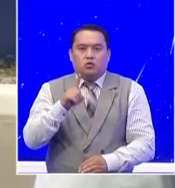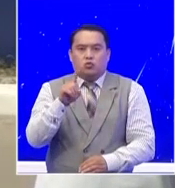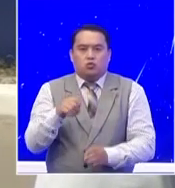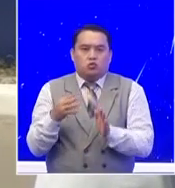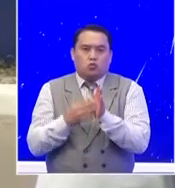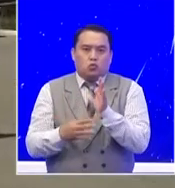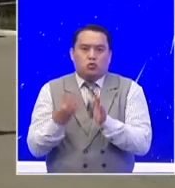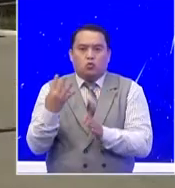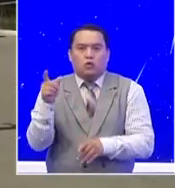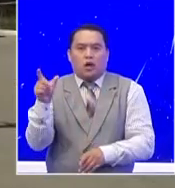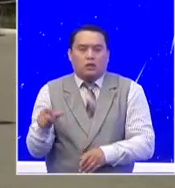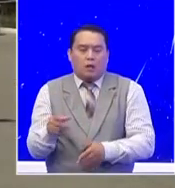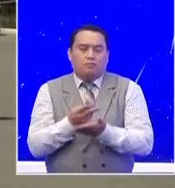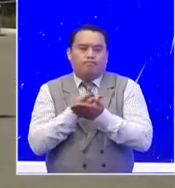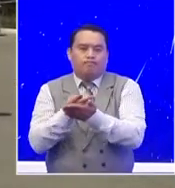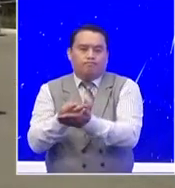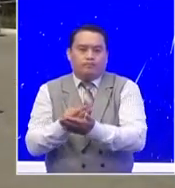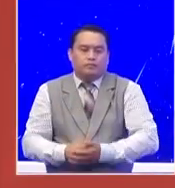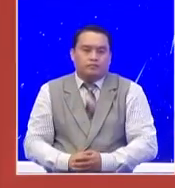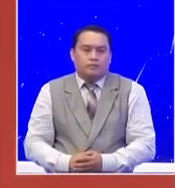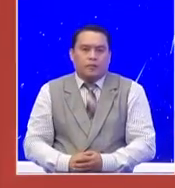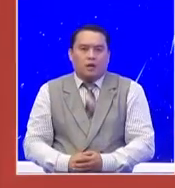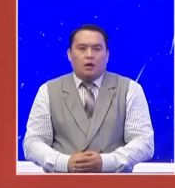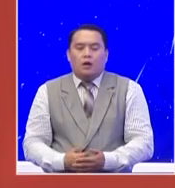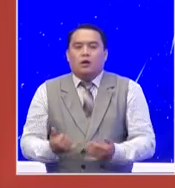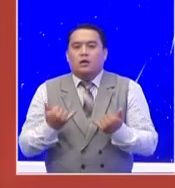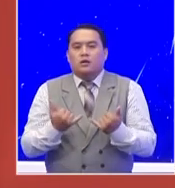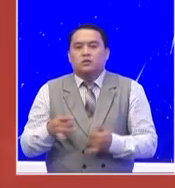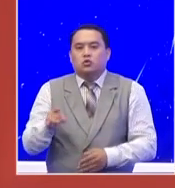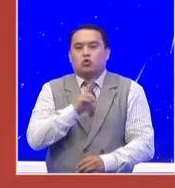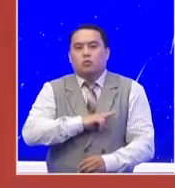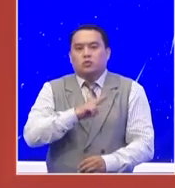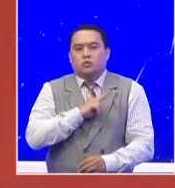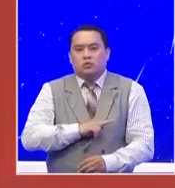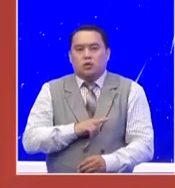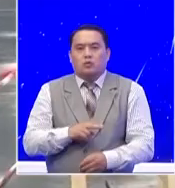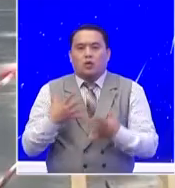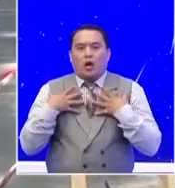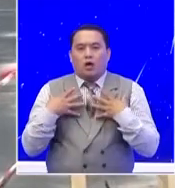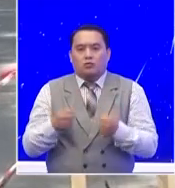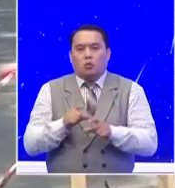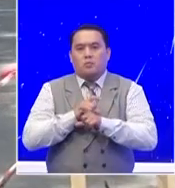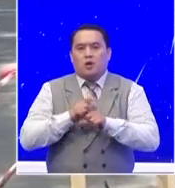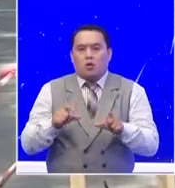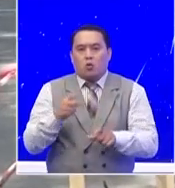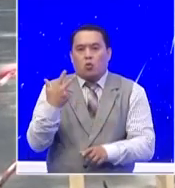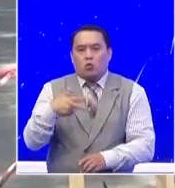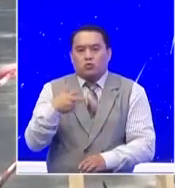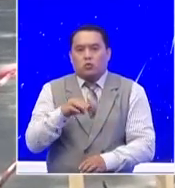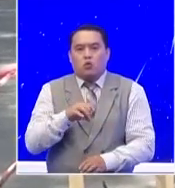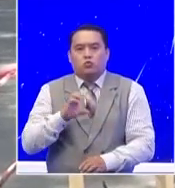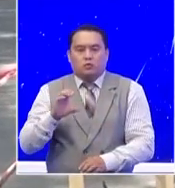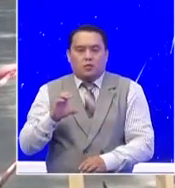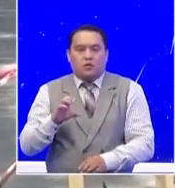194 адам жатыр. Ауданға қарасты Боралдай ауылындағы аурухана жұмысында айта кету керек. Бұл денсаулық сақтау мекемесі 30 маусымнан